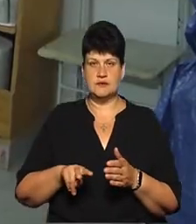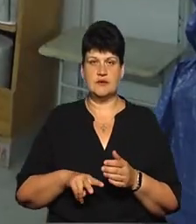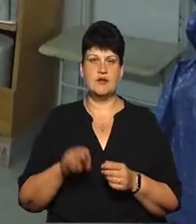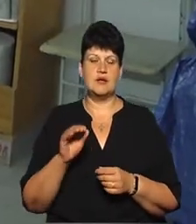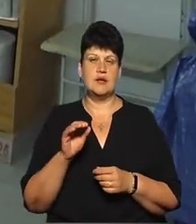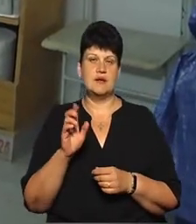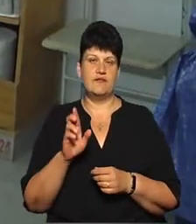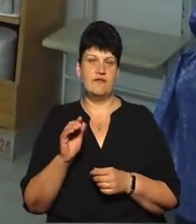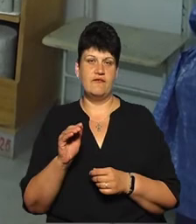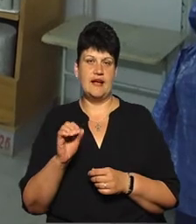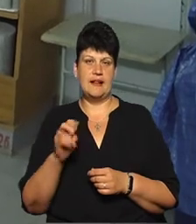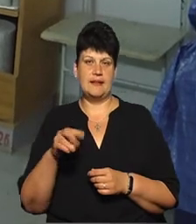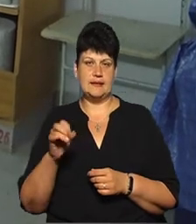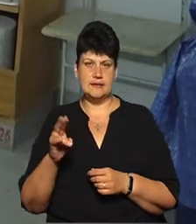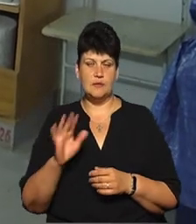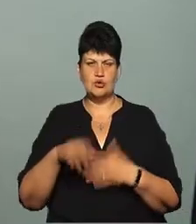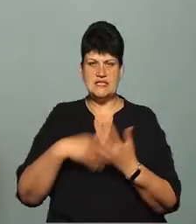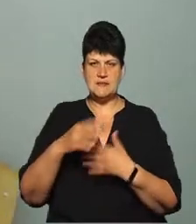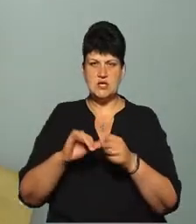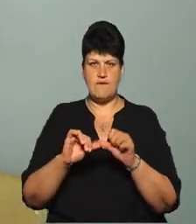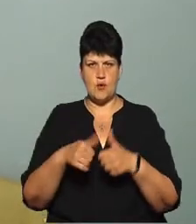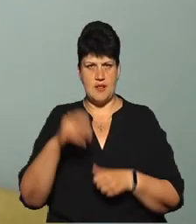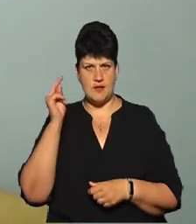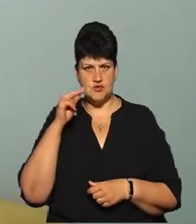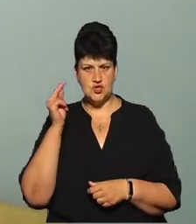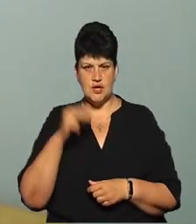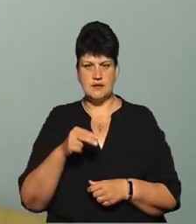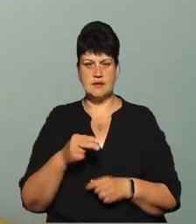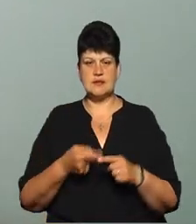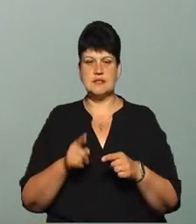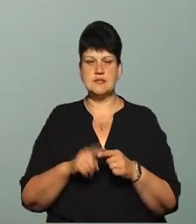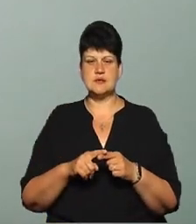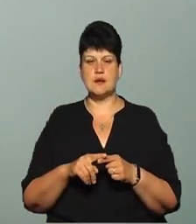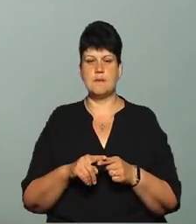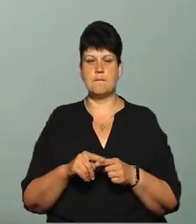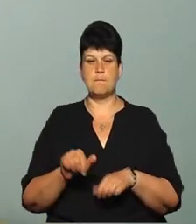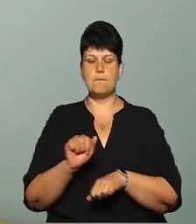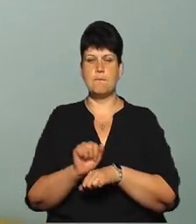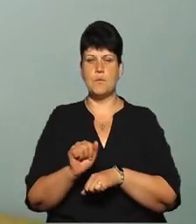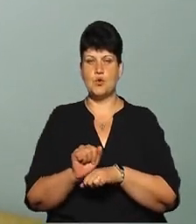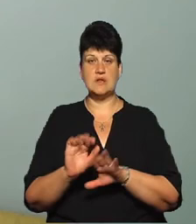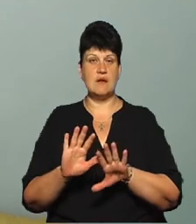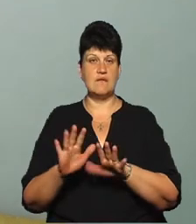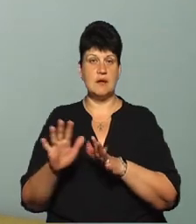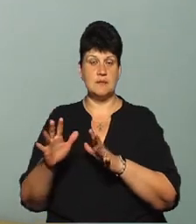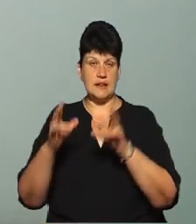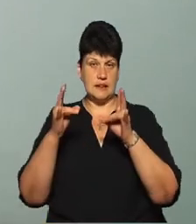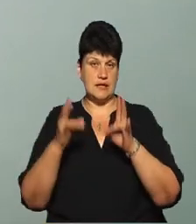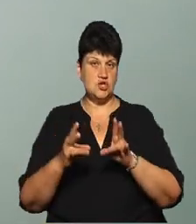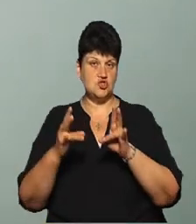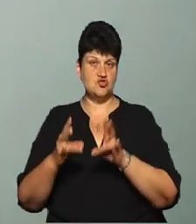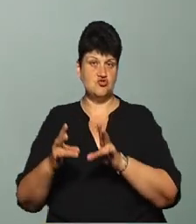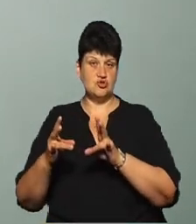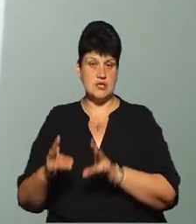його словами, діятиме змішана форма навчання. Медичний пост на випадок нещасних